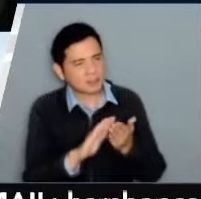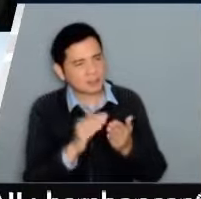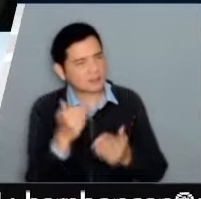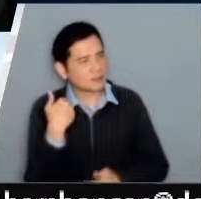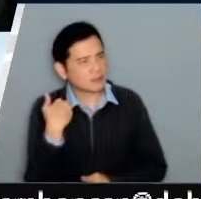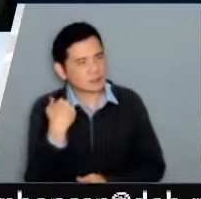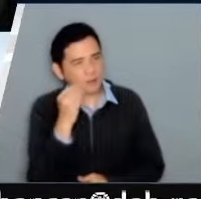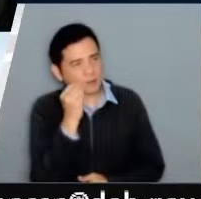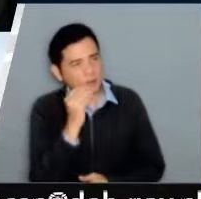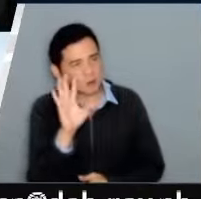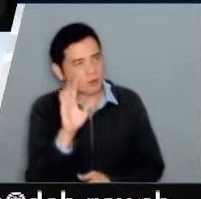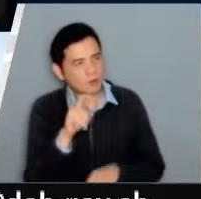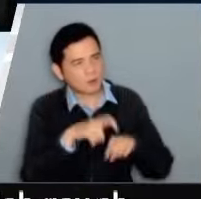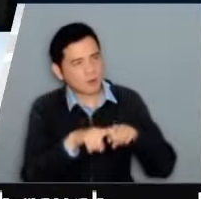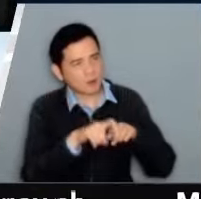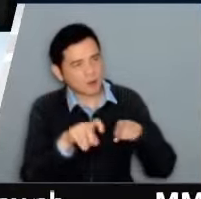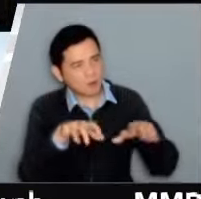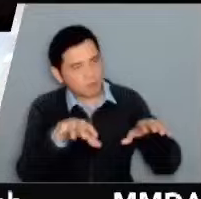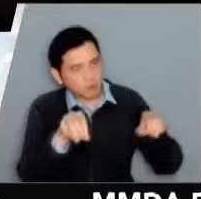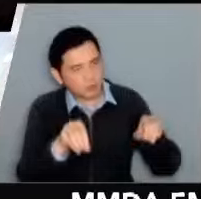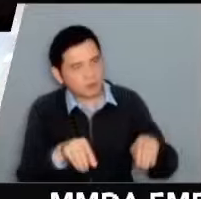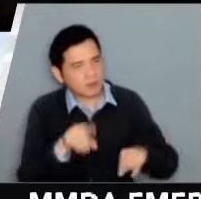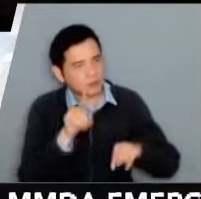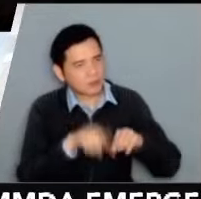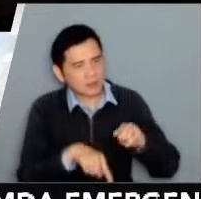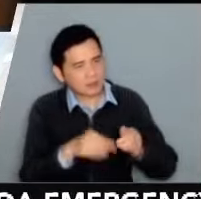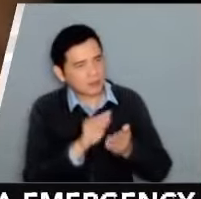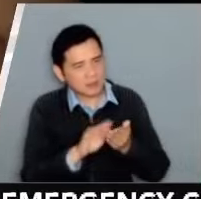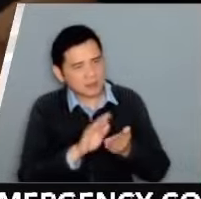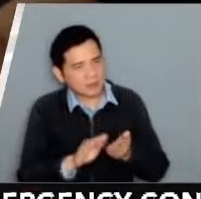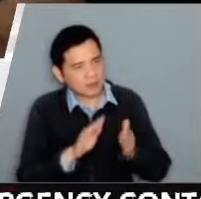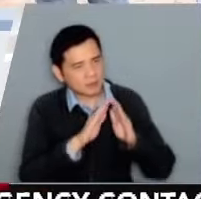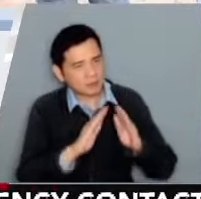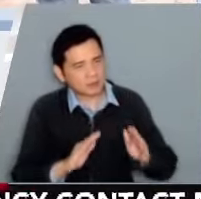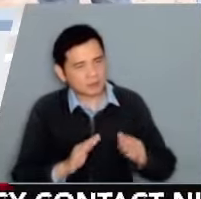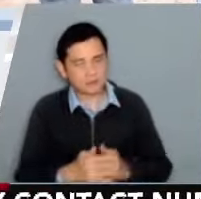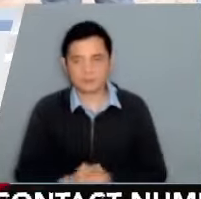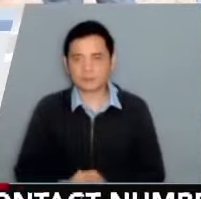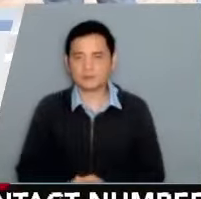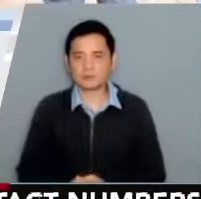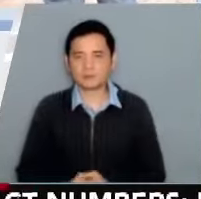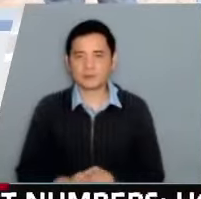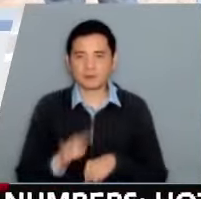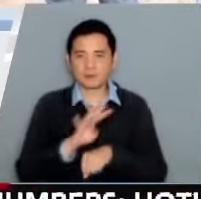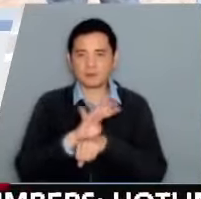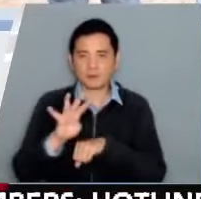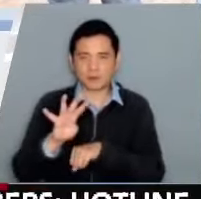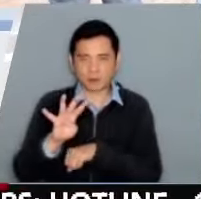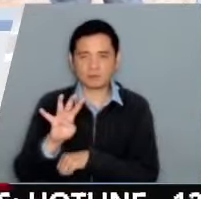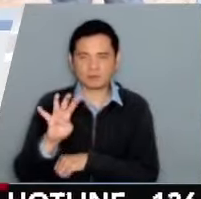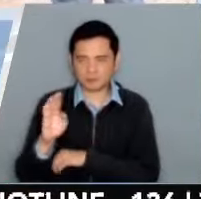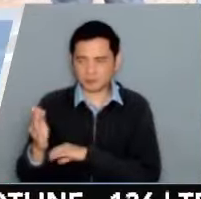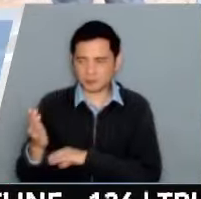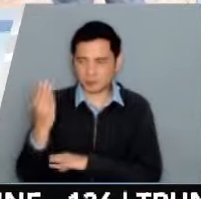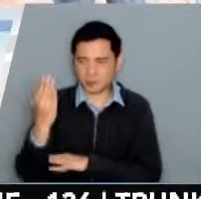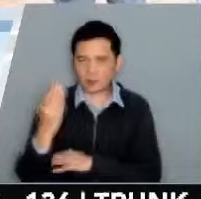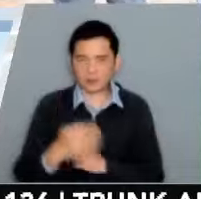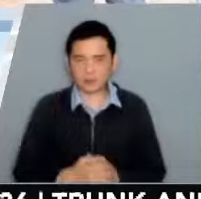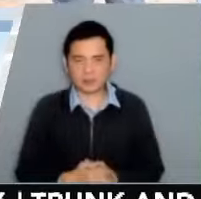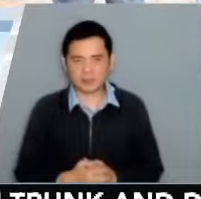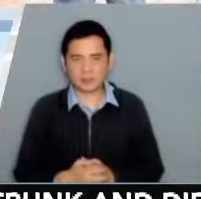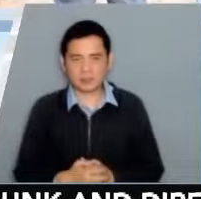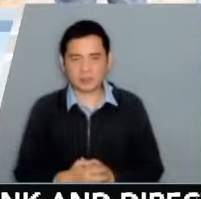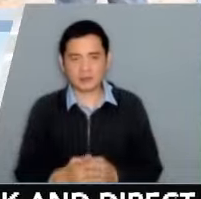kuryente, hindi po kami makapaglinis ng bahay. Pasado alas 4 ng madaling araw, dito sa Patola Street, Barangay Tumana, nananatiling